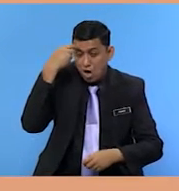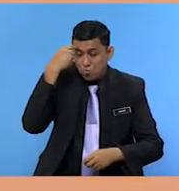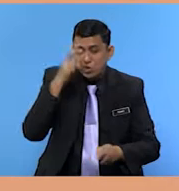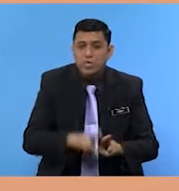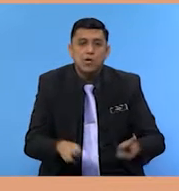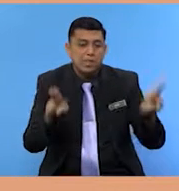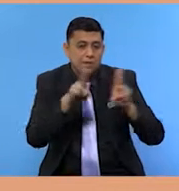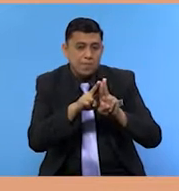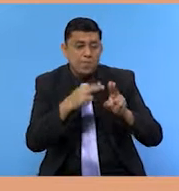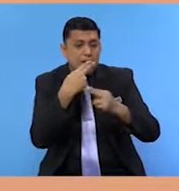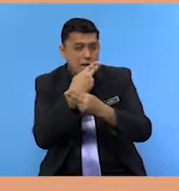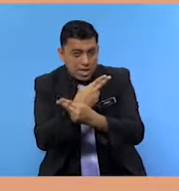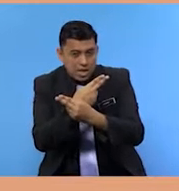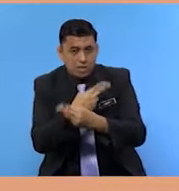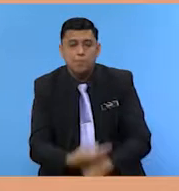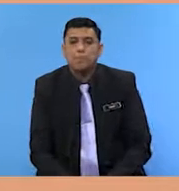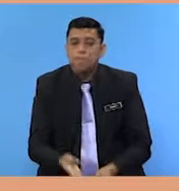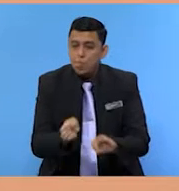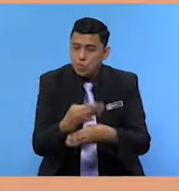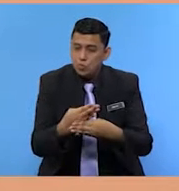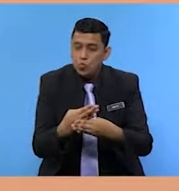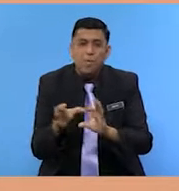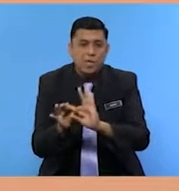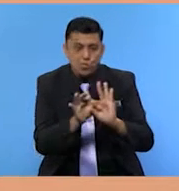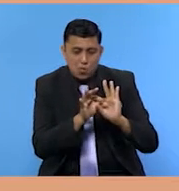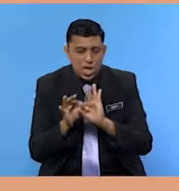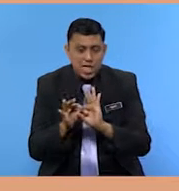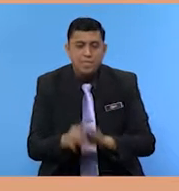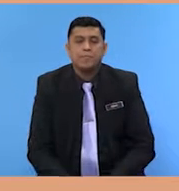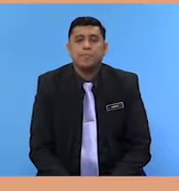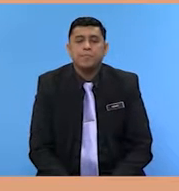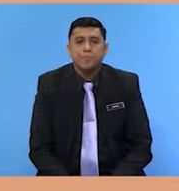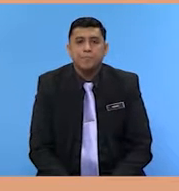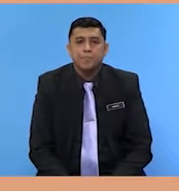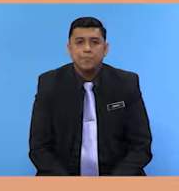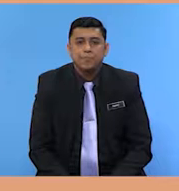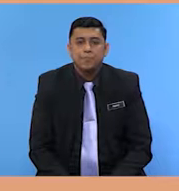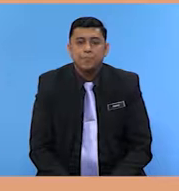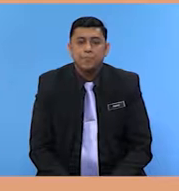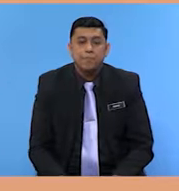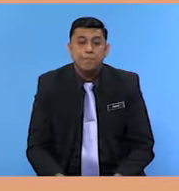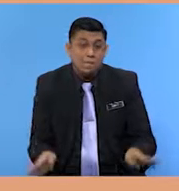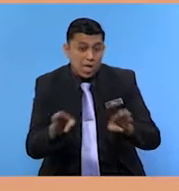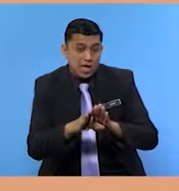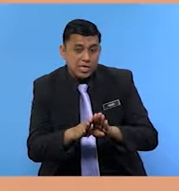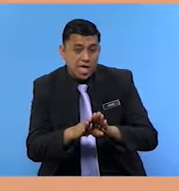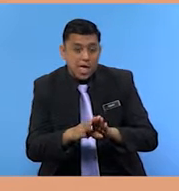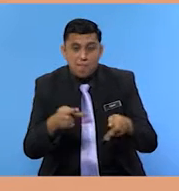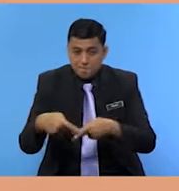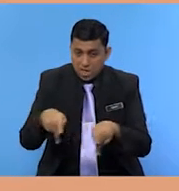utama yang menjadi penghalang pembentukan perpaduan di negara kita, iaitu pertama, kepelbagaian parti